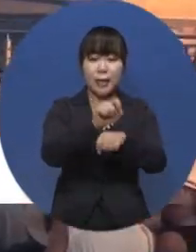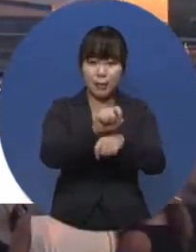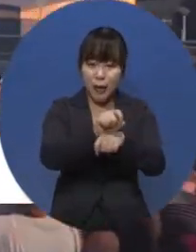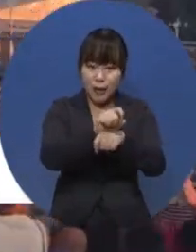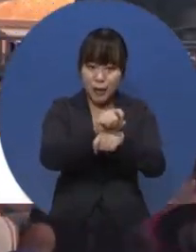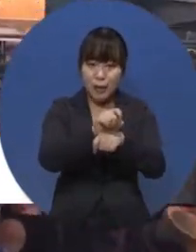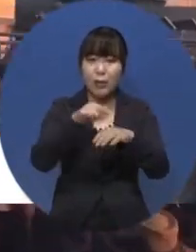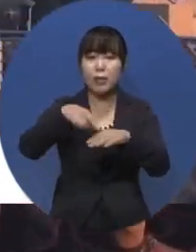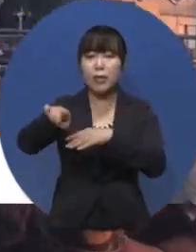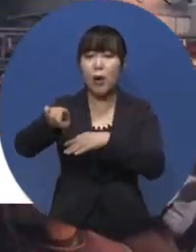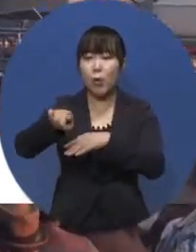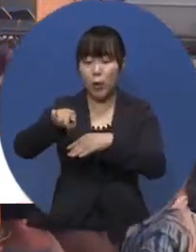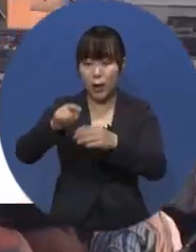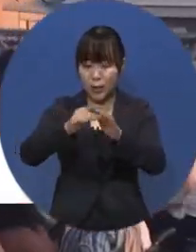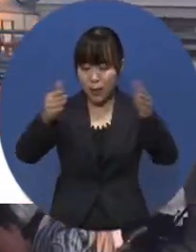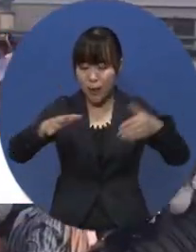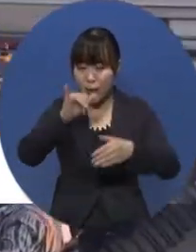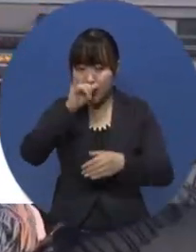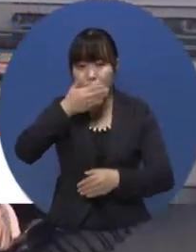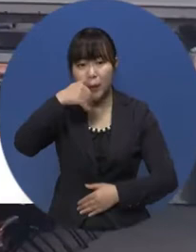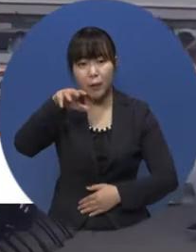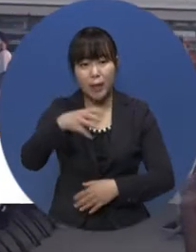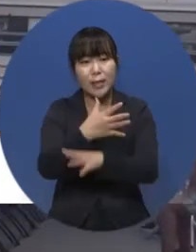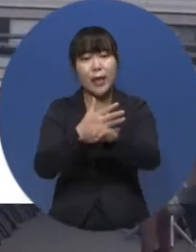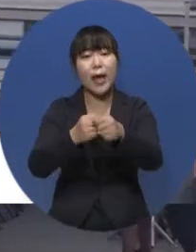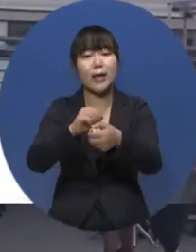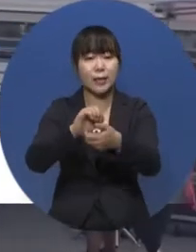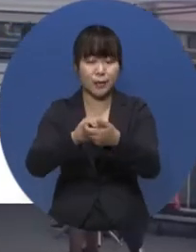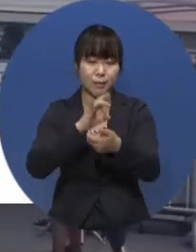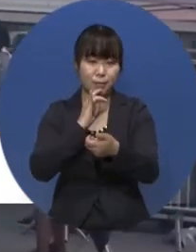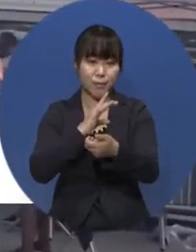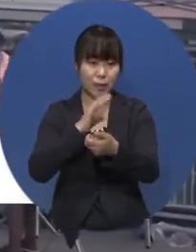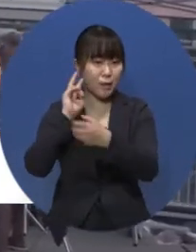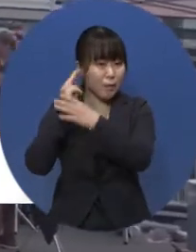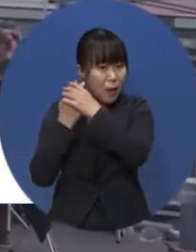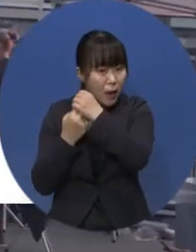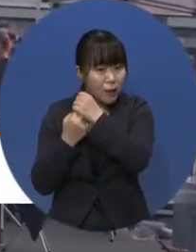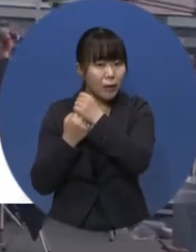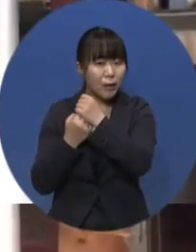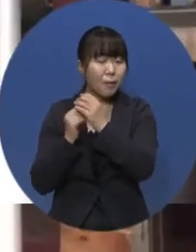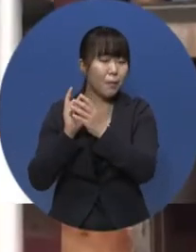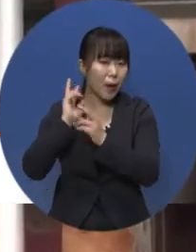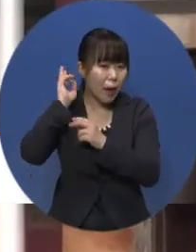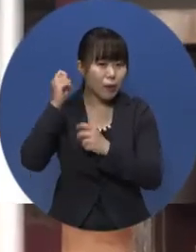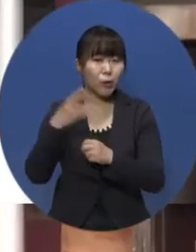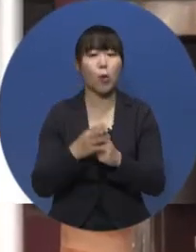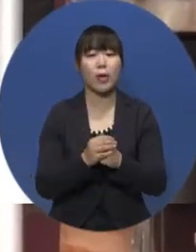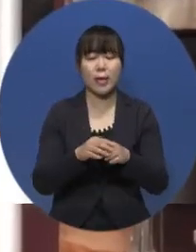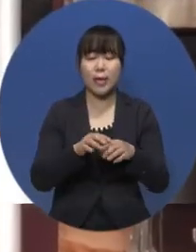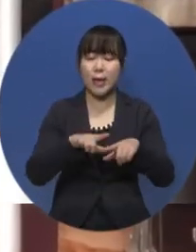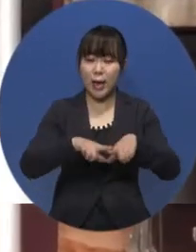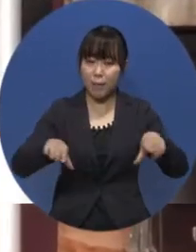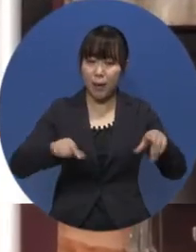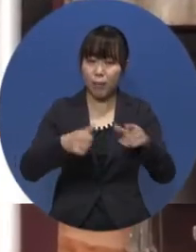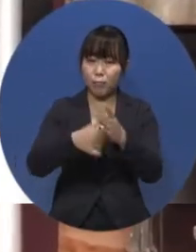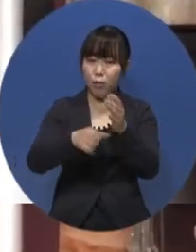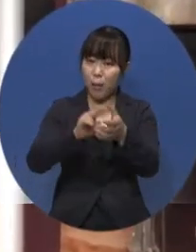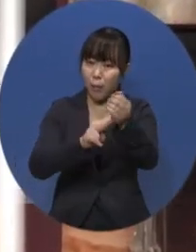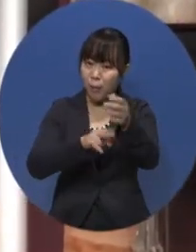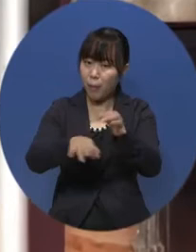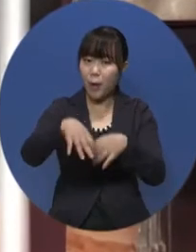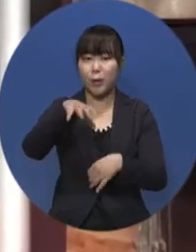야외 테이블이 있는 식당, 예약제로만 손님을 받을 수 있는 이발소, 미용실, 그리고 일반 소매업이 포함되어